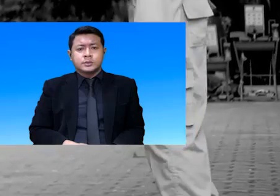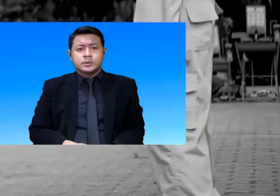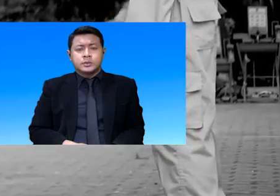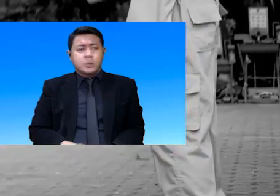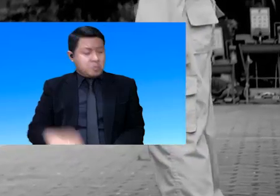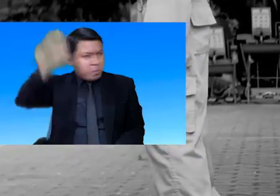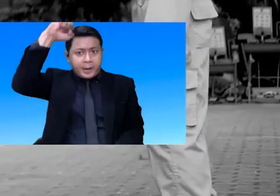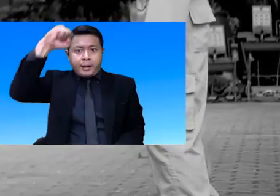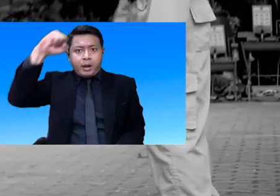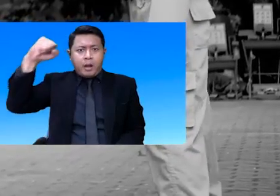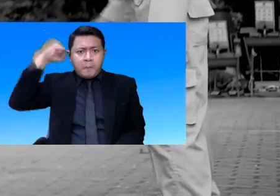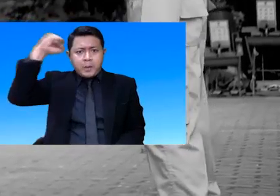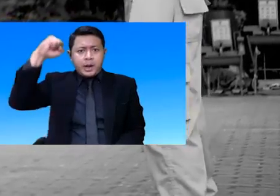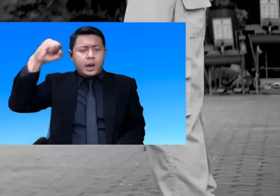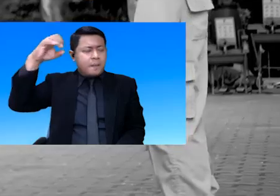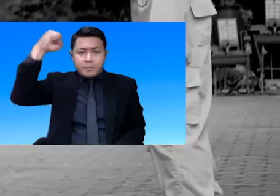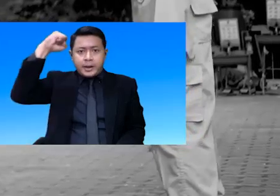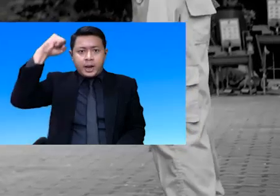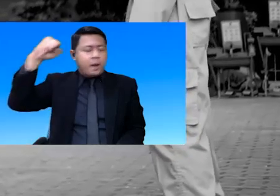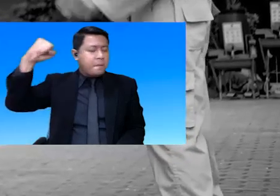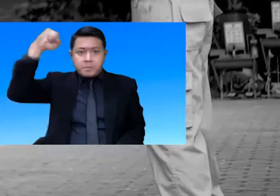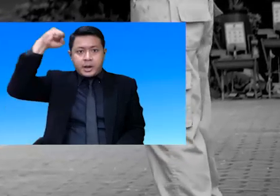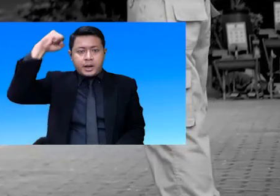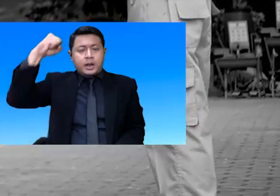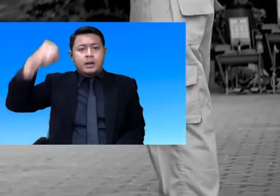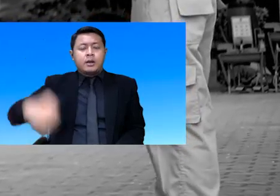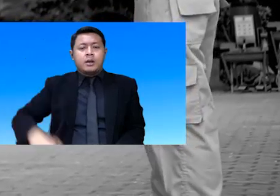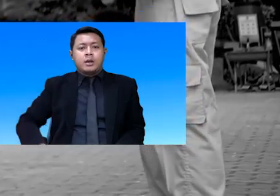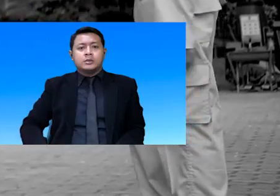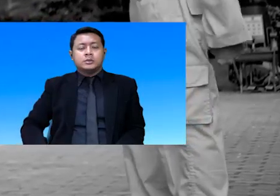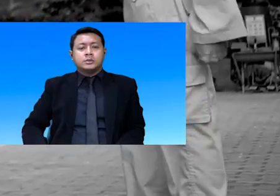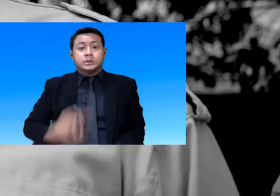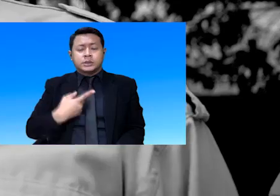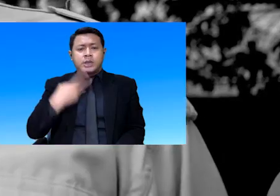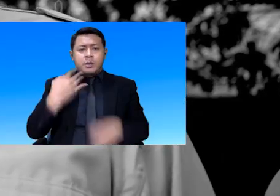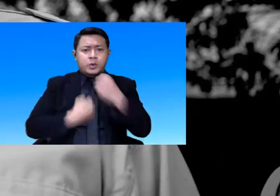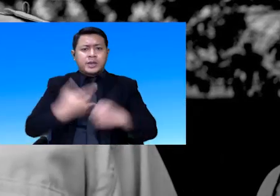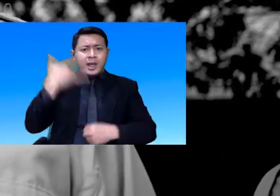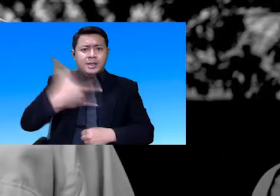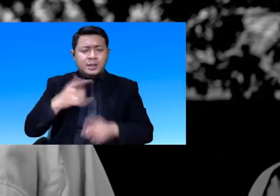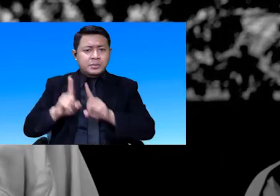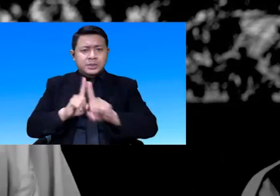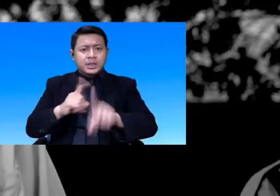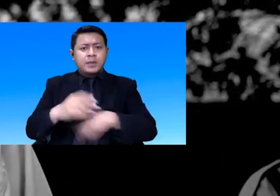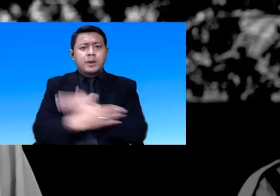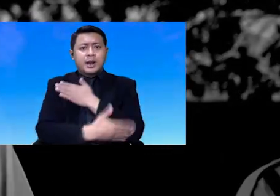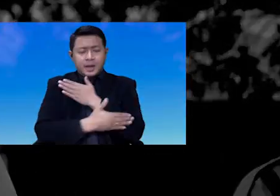Merdeka! Merdeka. Merdeka. Merdeka. Merdeka. Merdeka. Merdeka. Merdeka. Terus kita berusaha untuk tetap setia dengan negara kita.